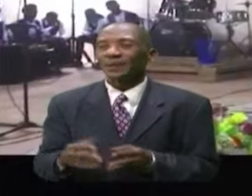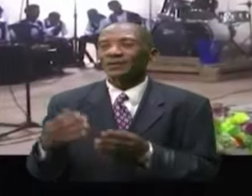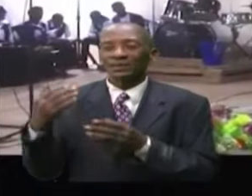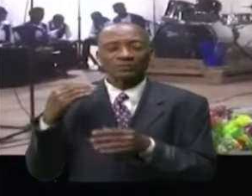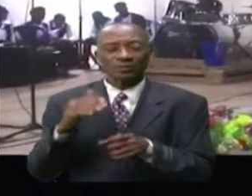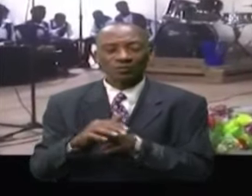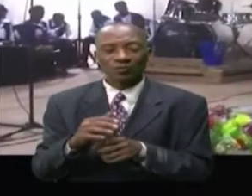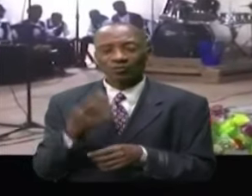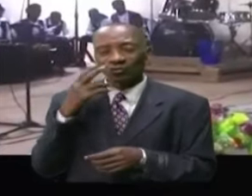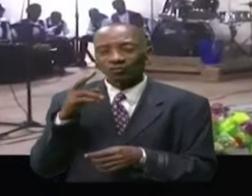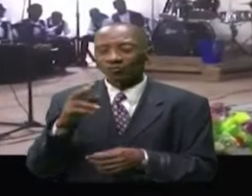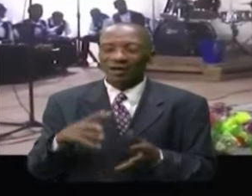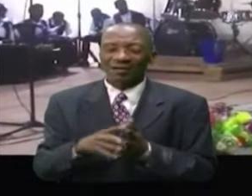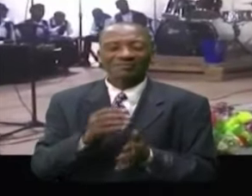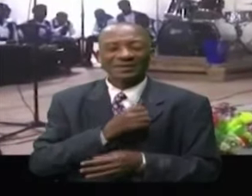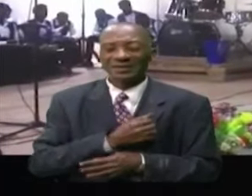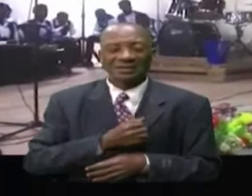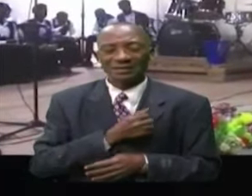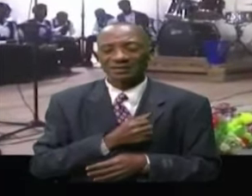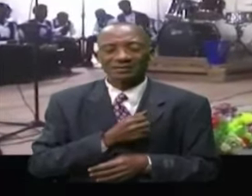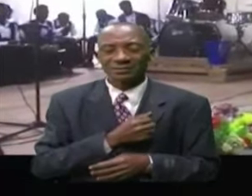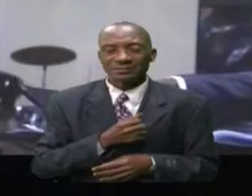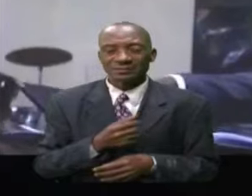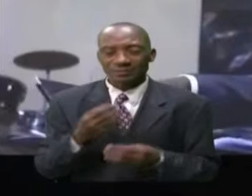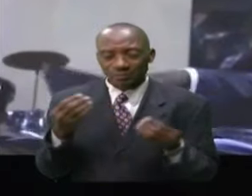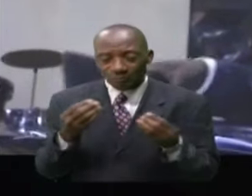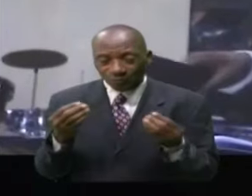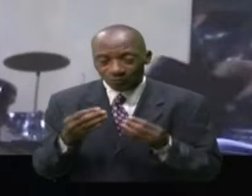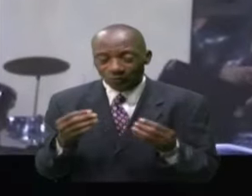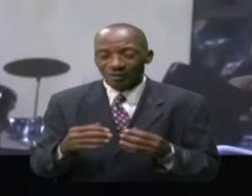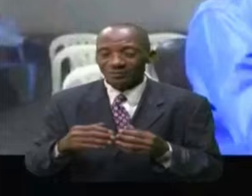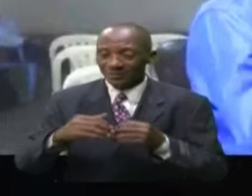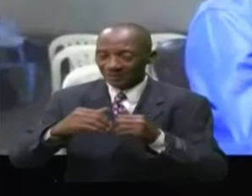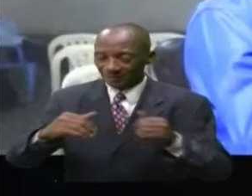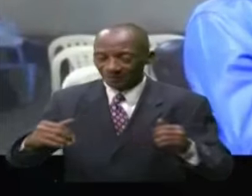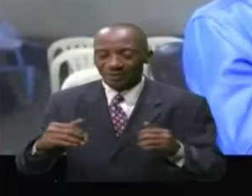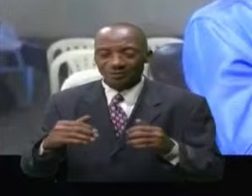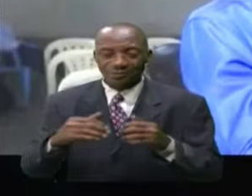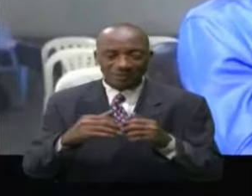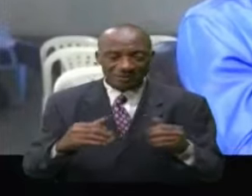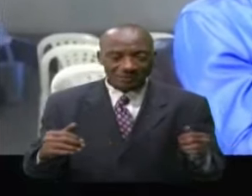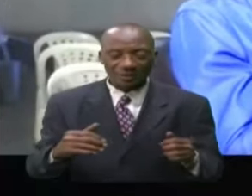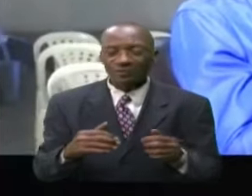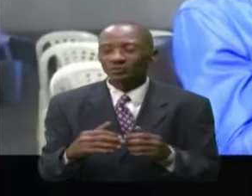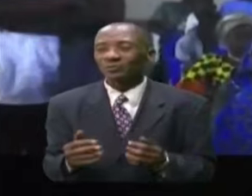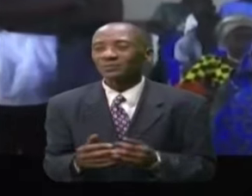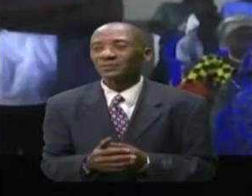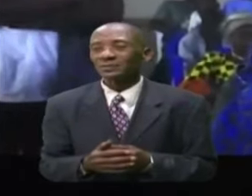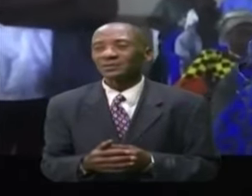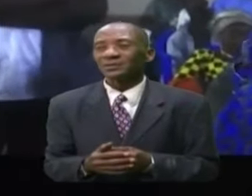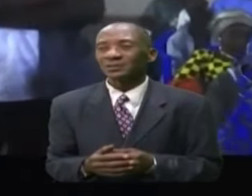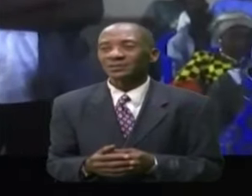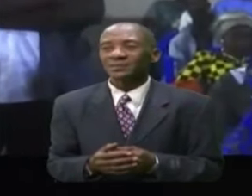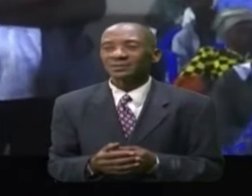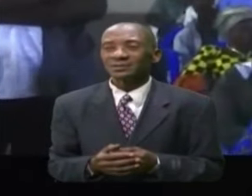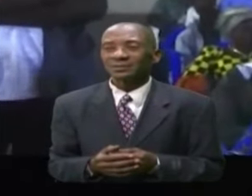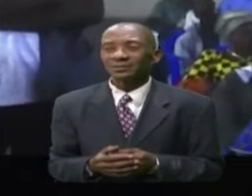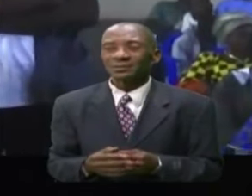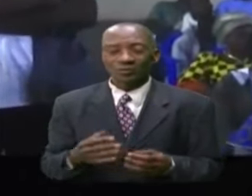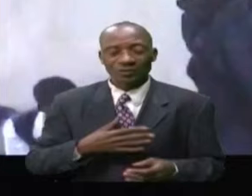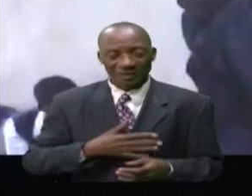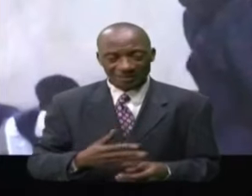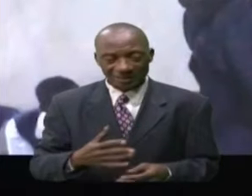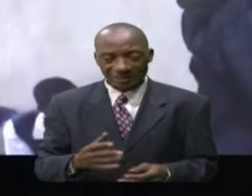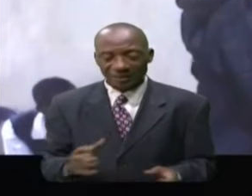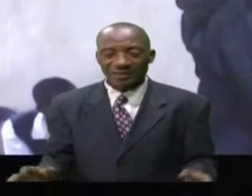zones d'ombre autour de la politique et la vie chrétienne. D'autres précisions avec exemples concrets ont rencontré les